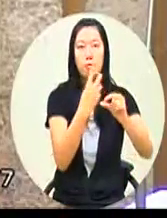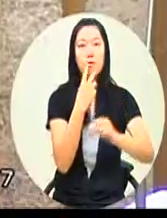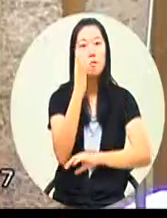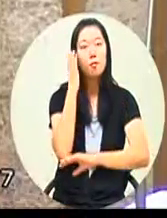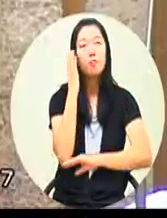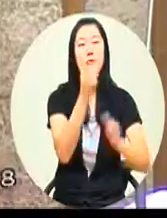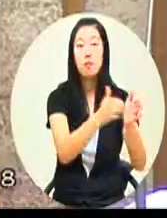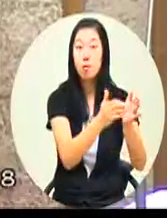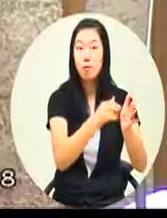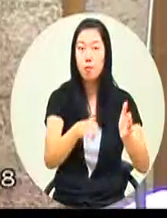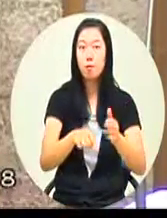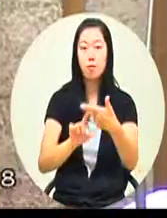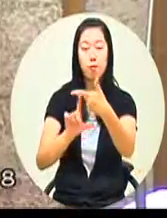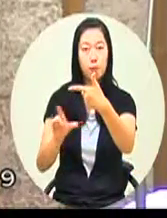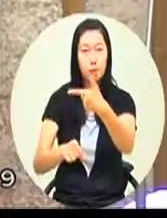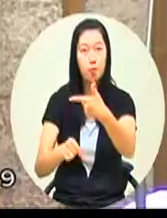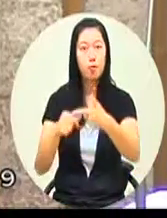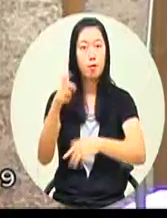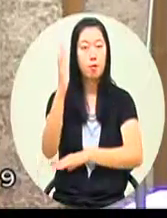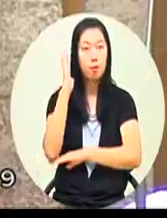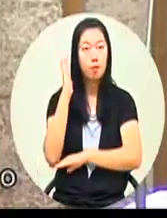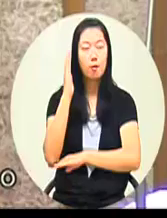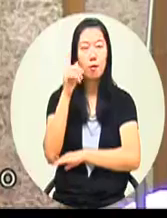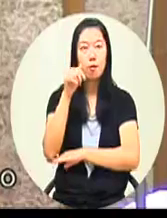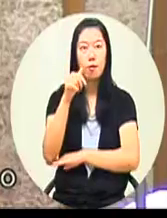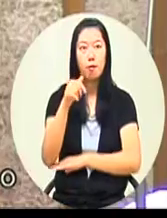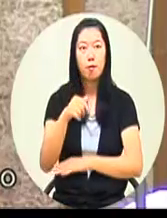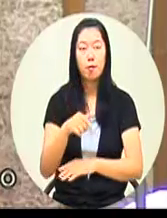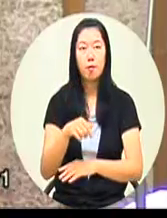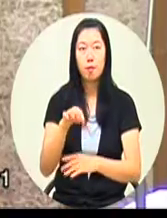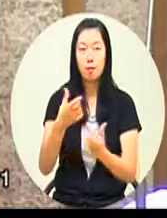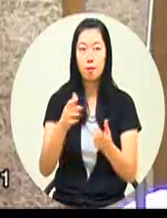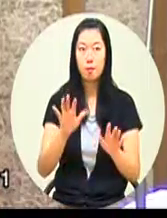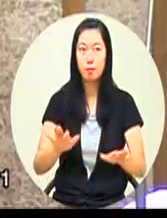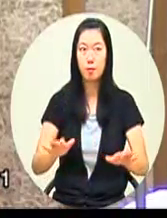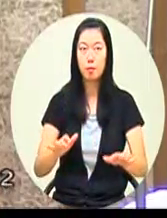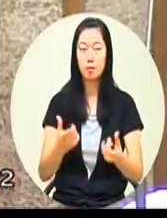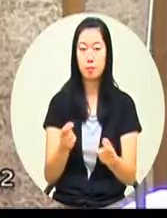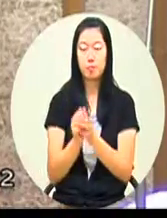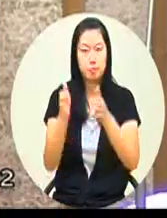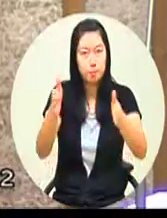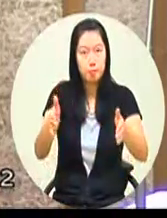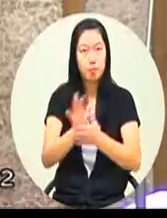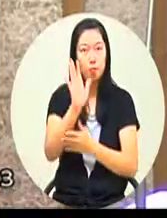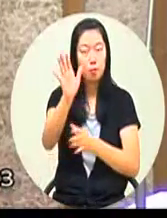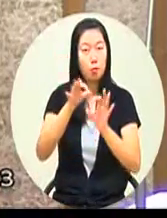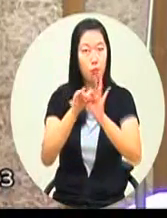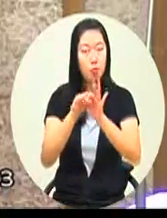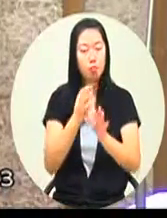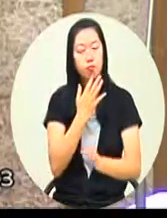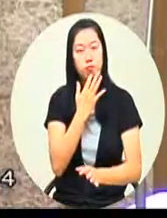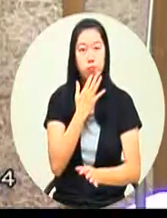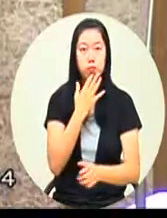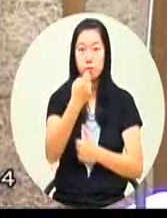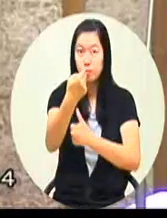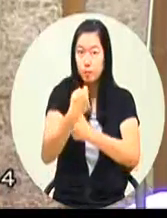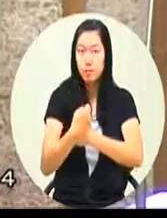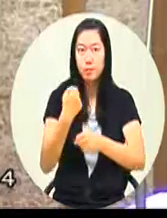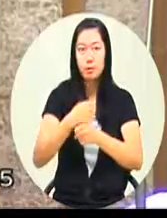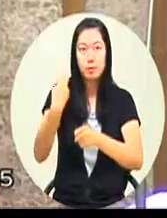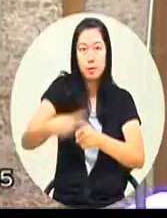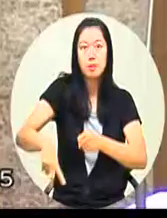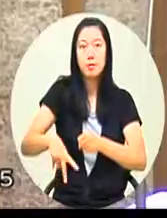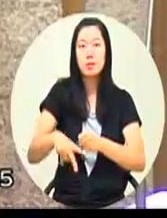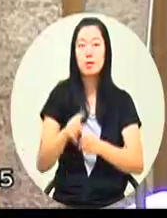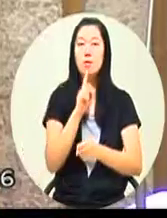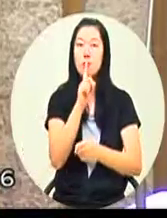月份的时候，那中央渔业署这一边其实已经也有针对一些相关的疑虑，要求我们再做一些说明。所